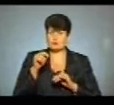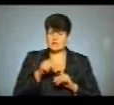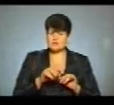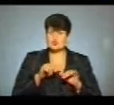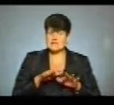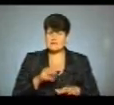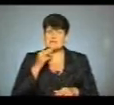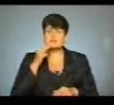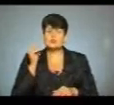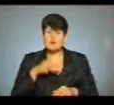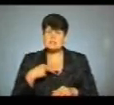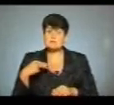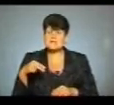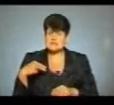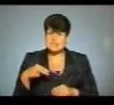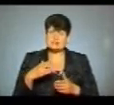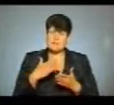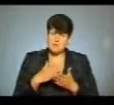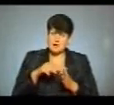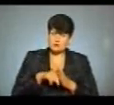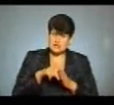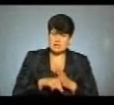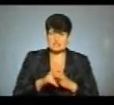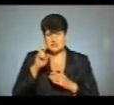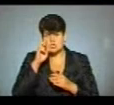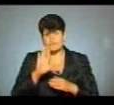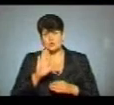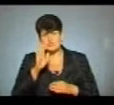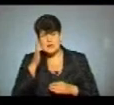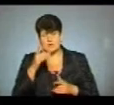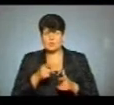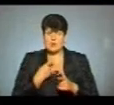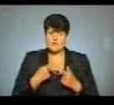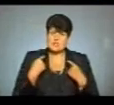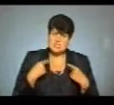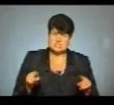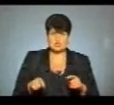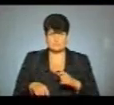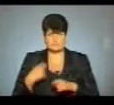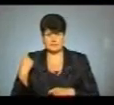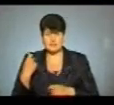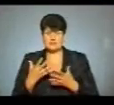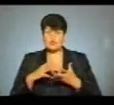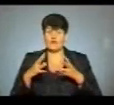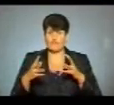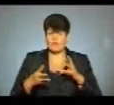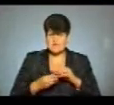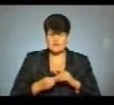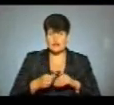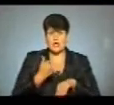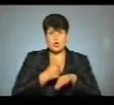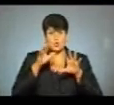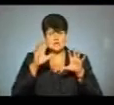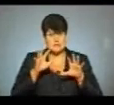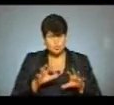яких звинувачують президента, містять ознаки державної зради або іншого злочину. Якщо висновки Конституційного та